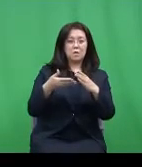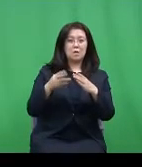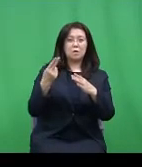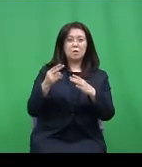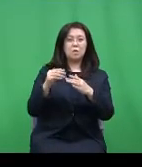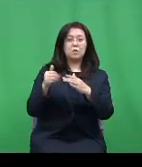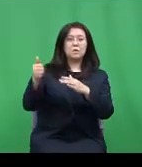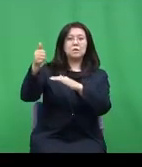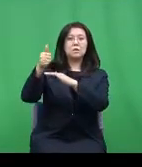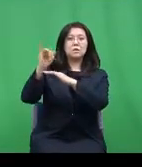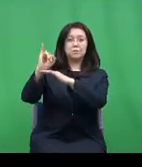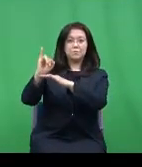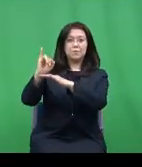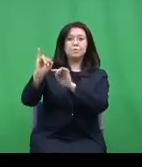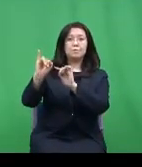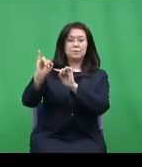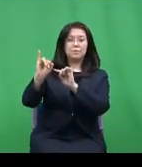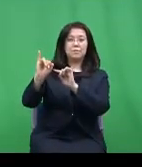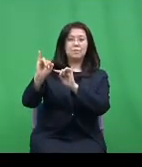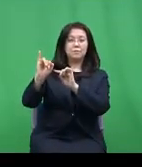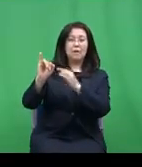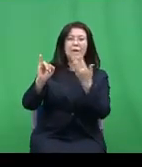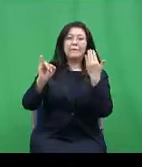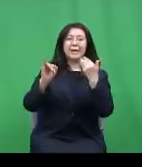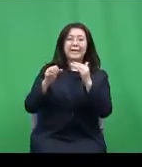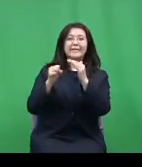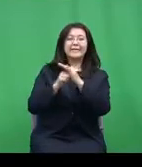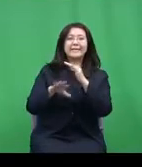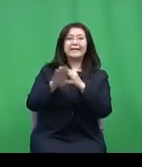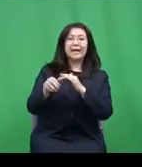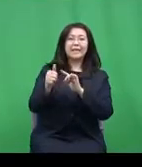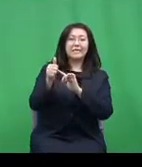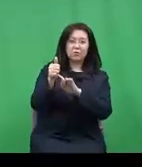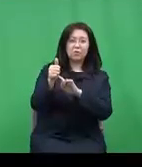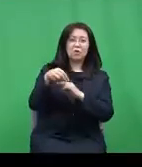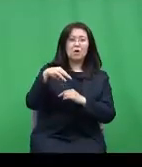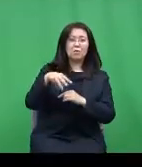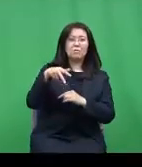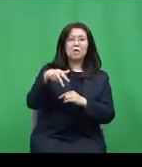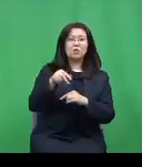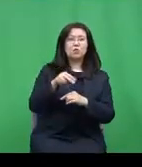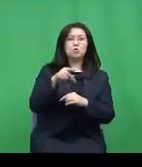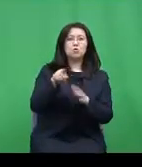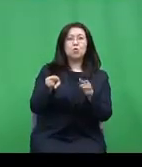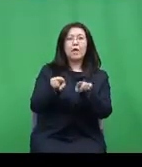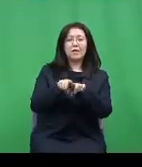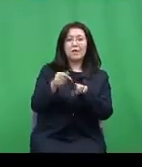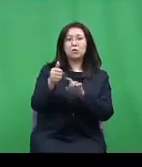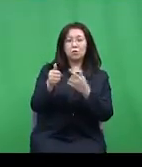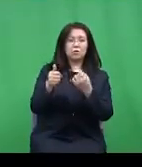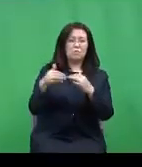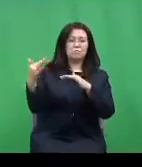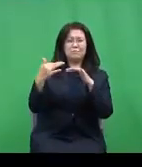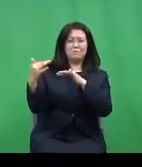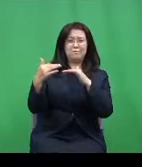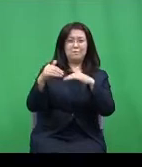池さんが都知事になられてから、まあ、石原さんの時代も舛添さんの時代も大激論をして何回